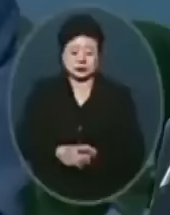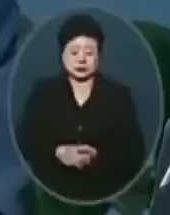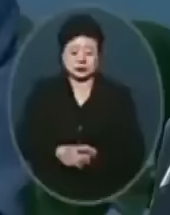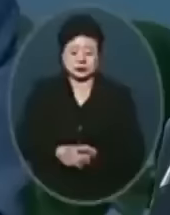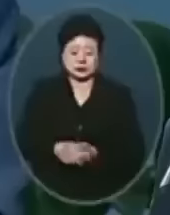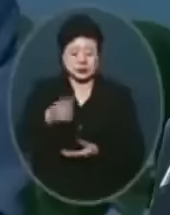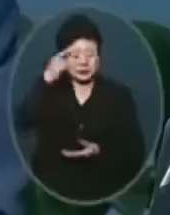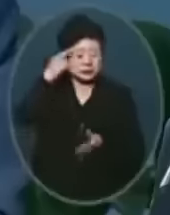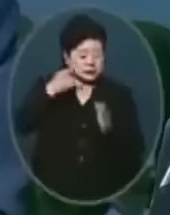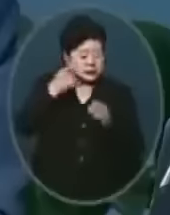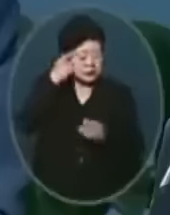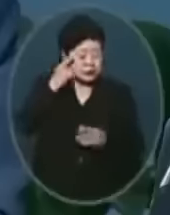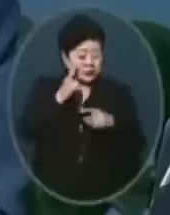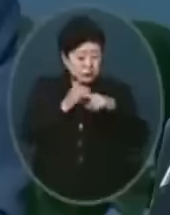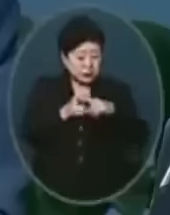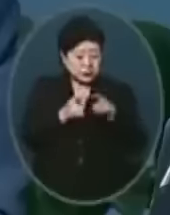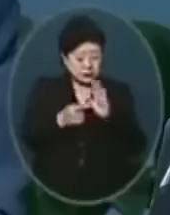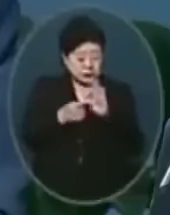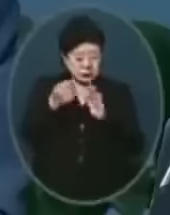긍정적인 생각이 되고